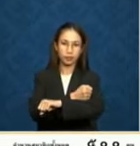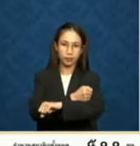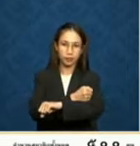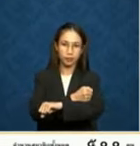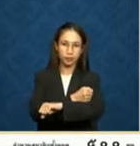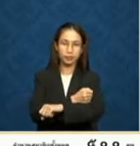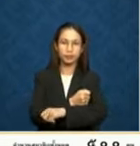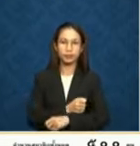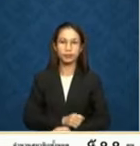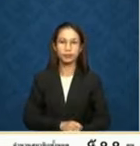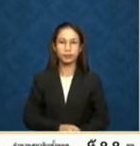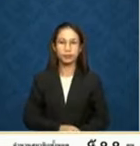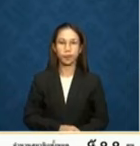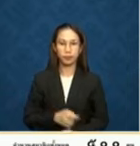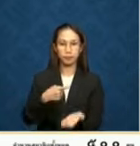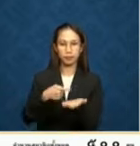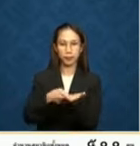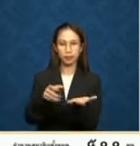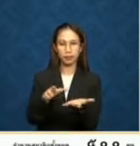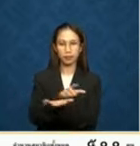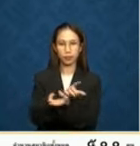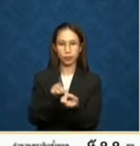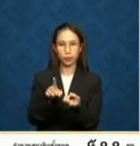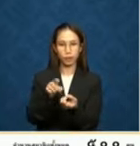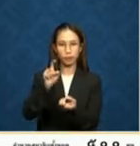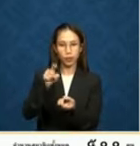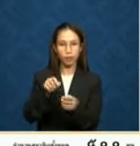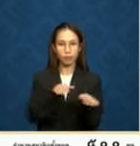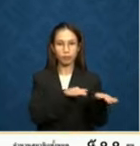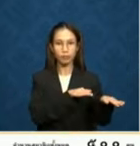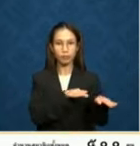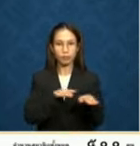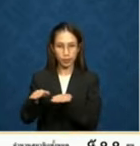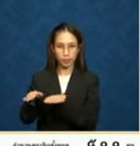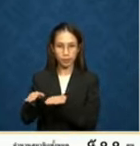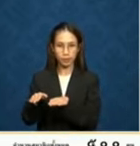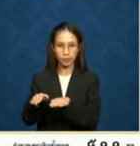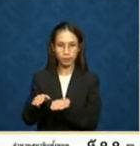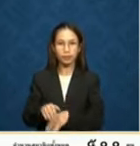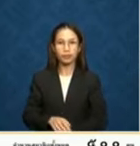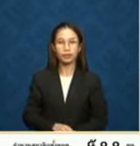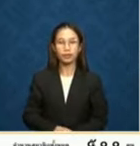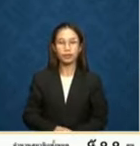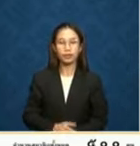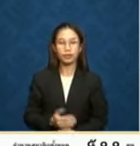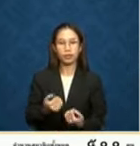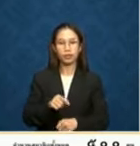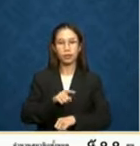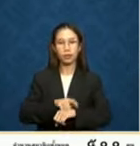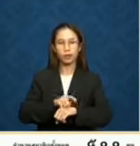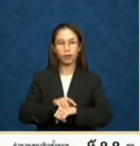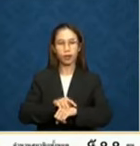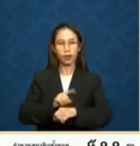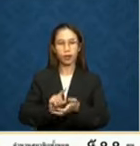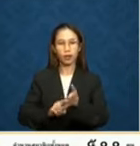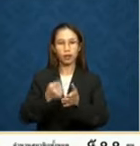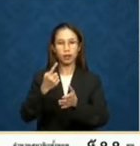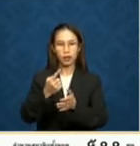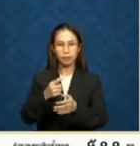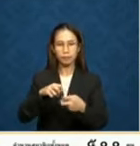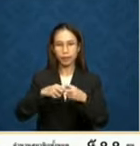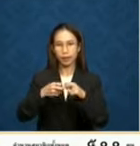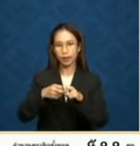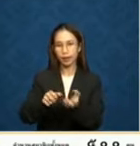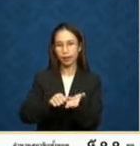ประกันสังคมเราต้องมการเตรยมคามวาเมื่อถึจดจุดนั้นเราจะแก้ปัญหา